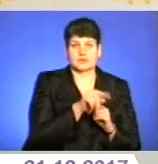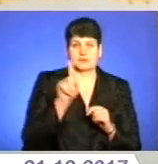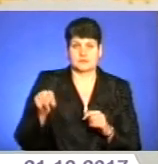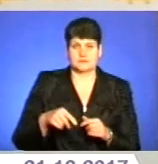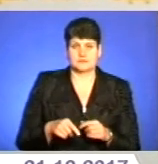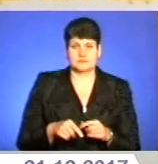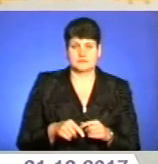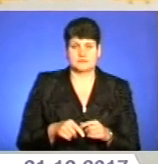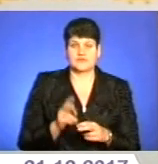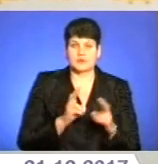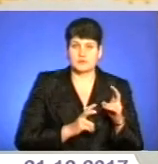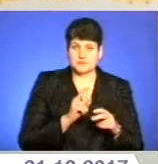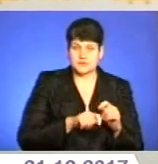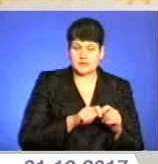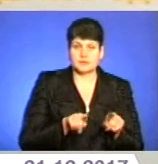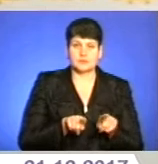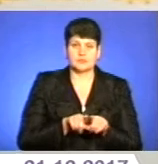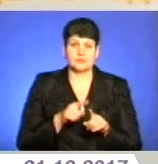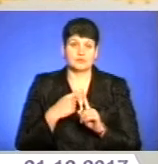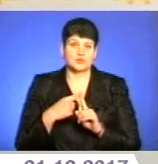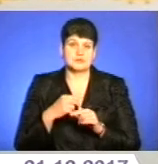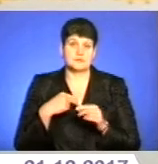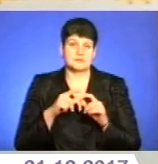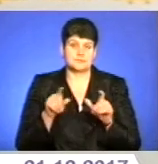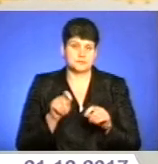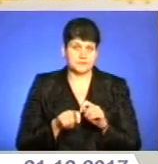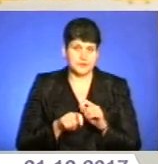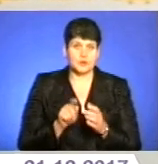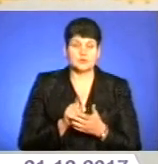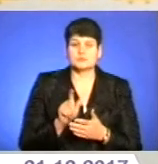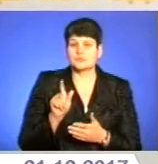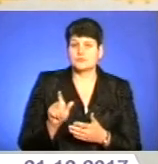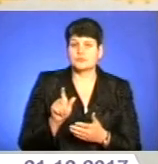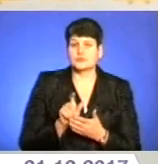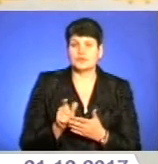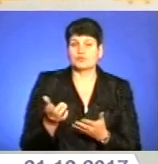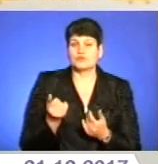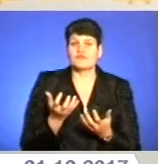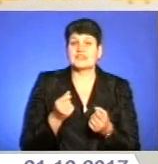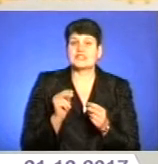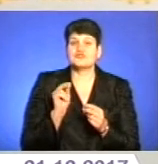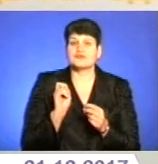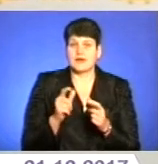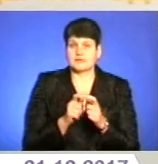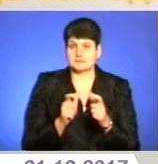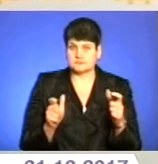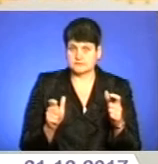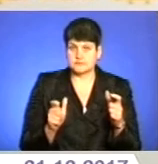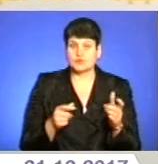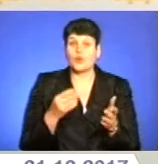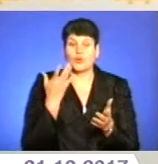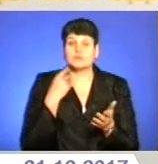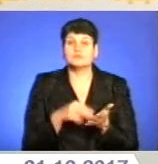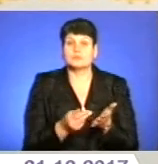других. Тому людина повинна обов'язково взяти з собою товарний чек, згідно якого вона здійснила цю